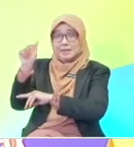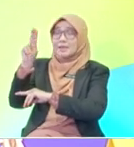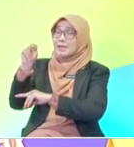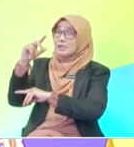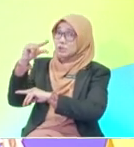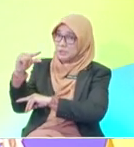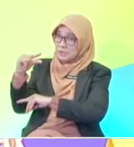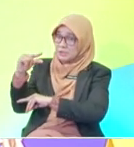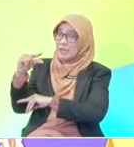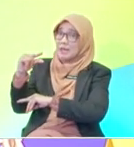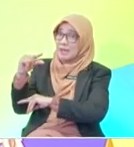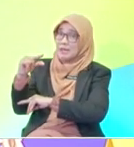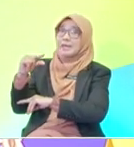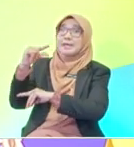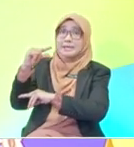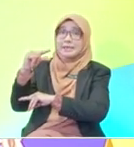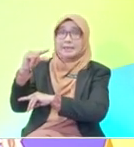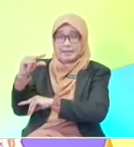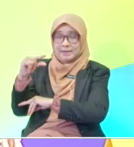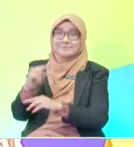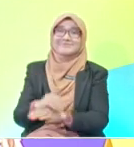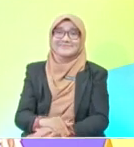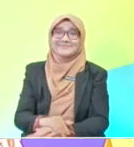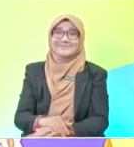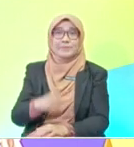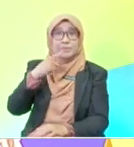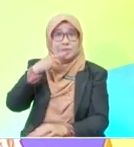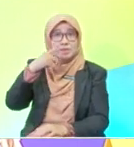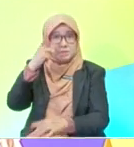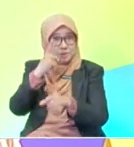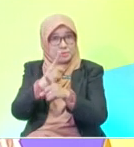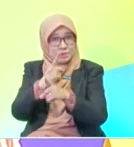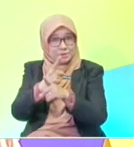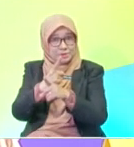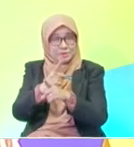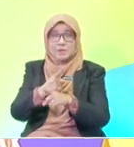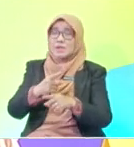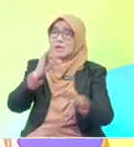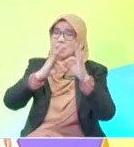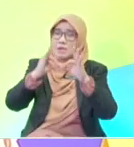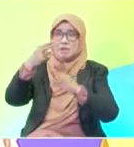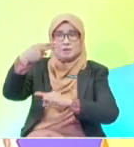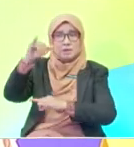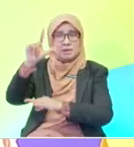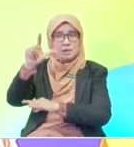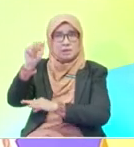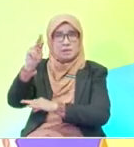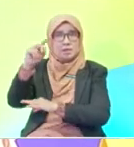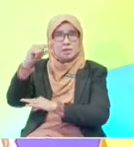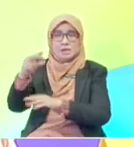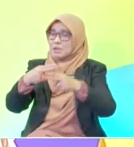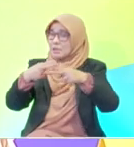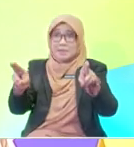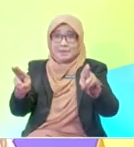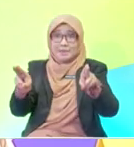I-E-L-A-N-G. Lang. Hilang. Jangan salah sebut. Hilang. Hilang tu maksudnya tak ada. Ini nama dia parang ilang yang